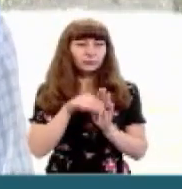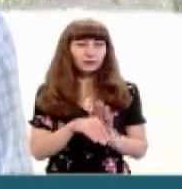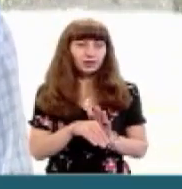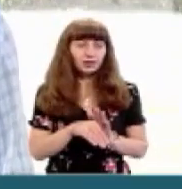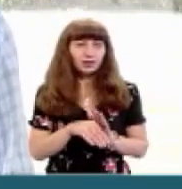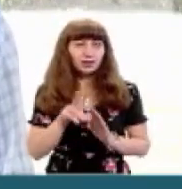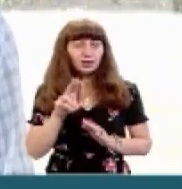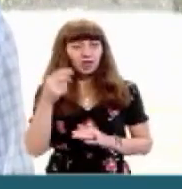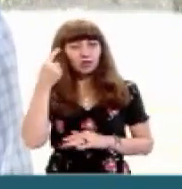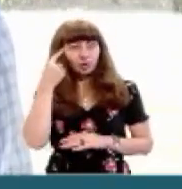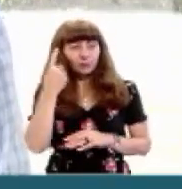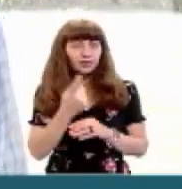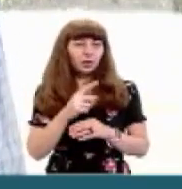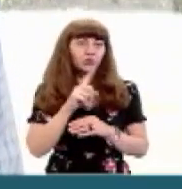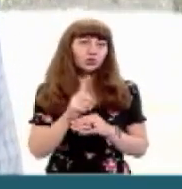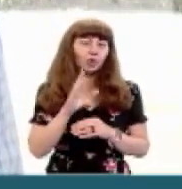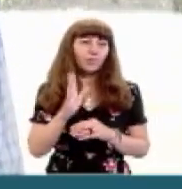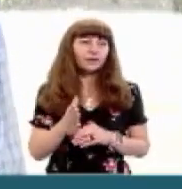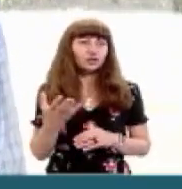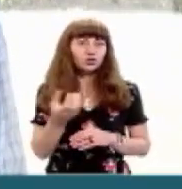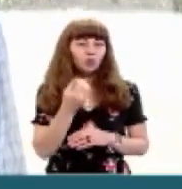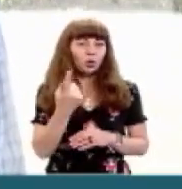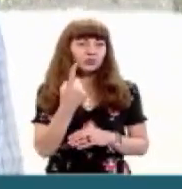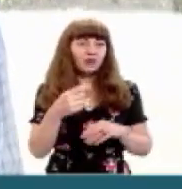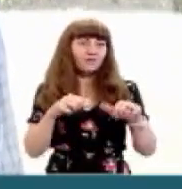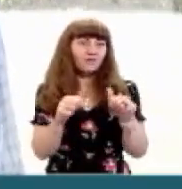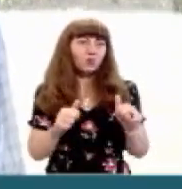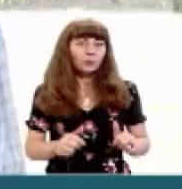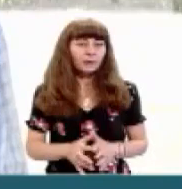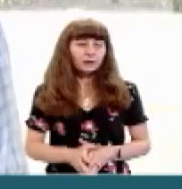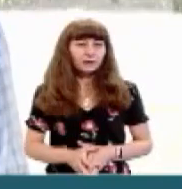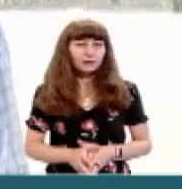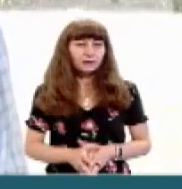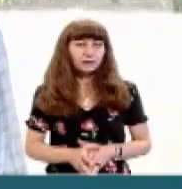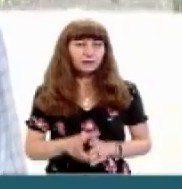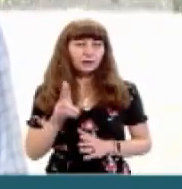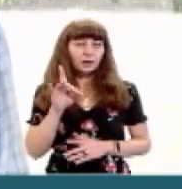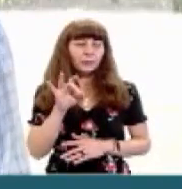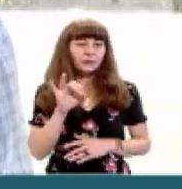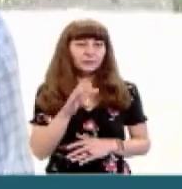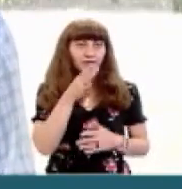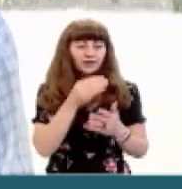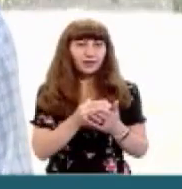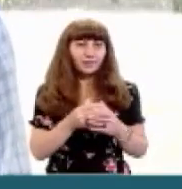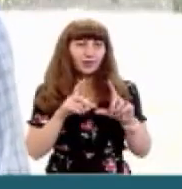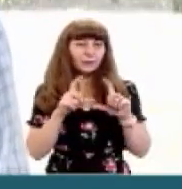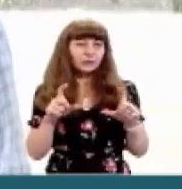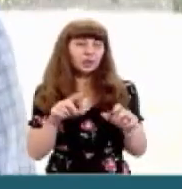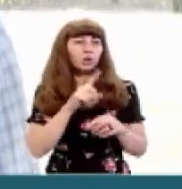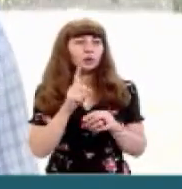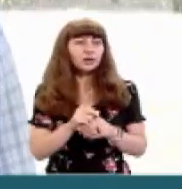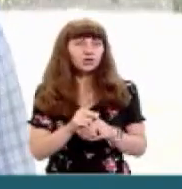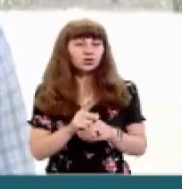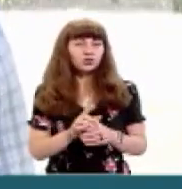я полагаю, должна быть еще одна форма добавлена, это КСП, кооператив собственников квартир и помещений, которые должны